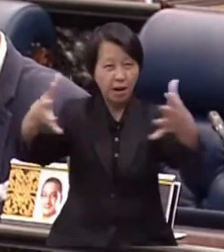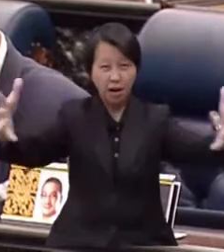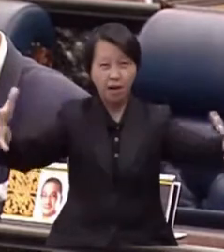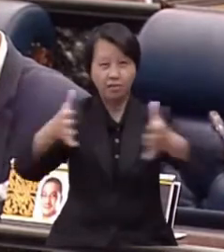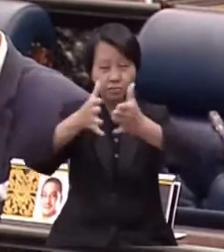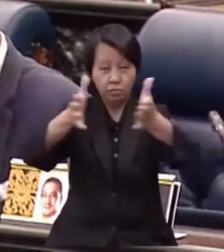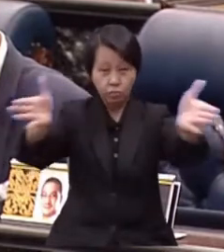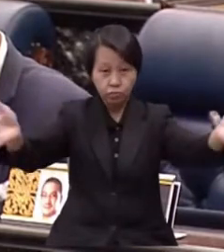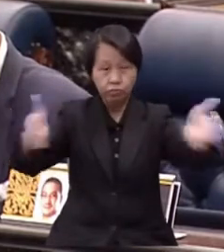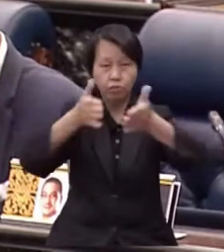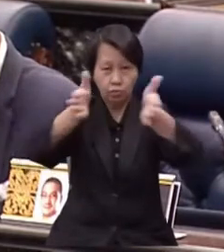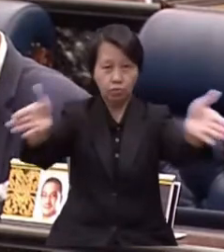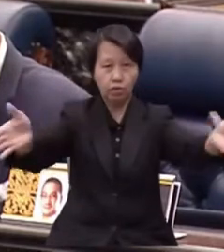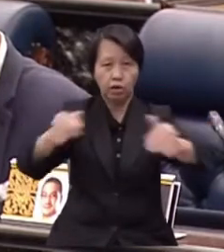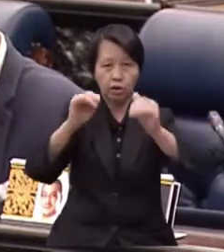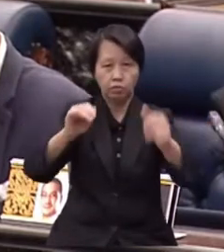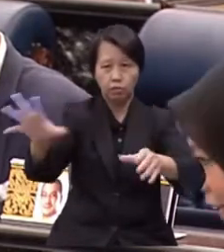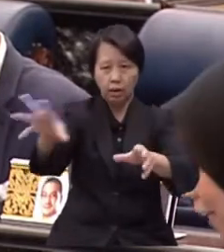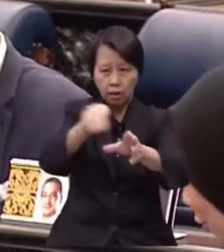luas